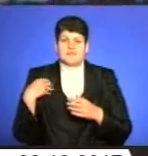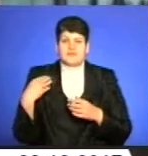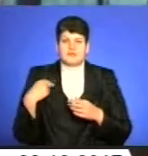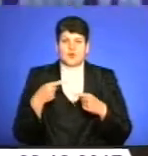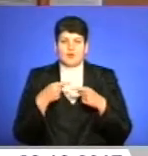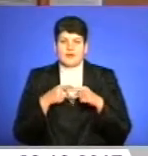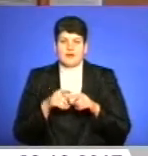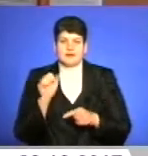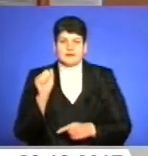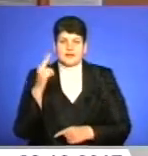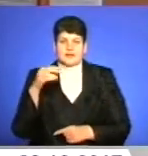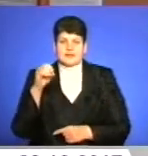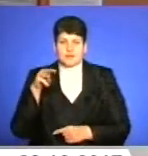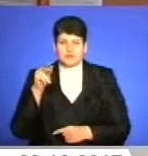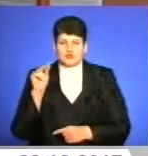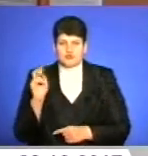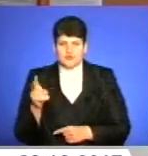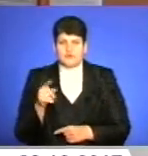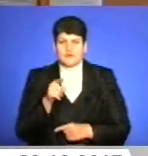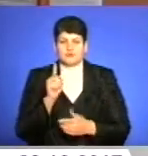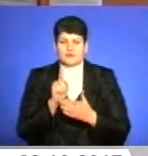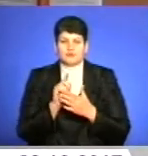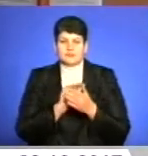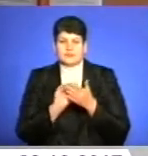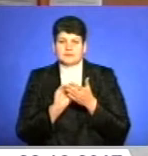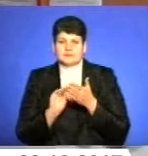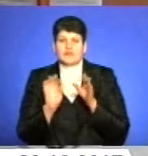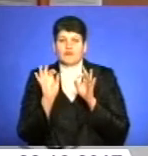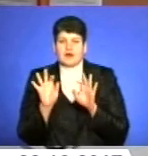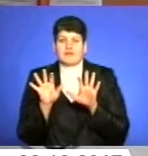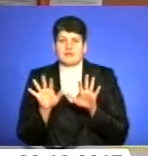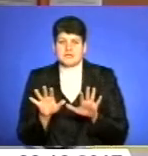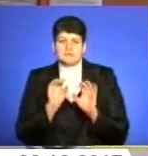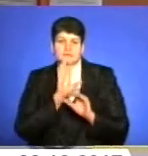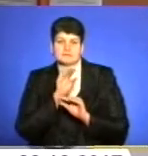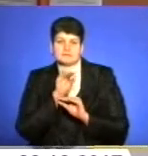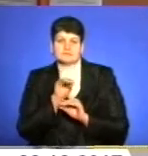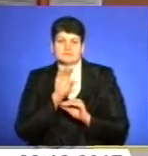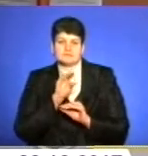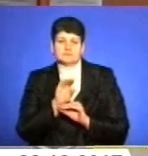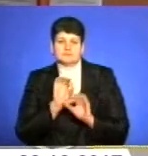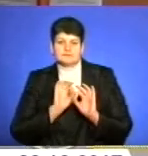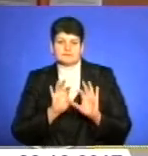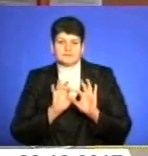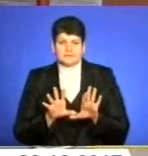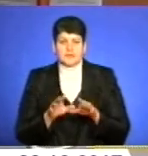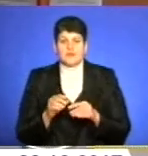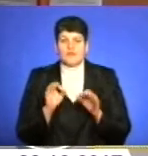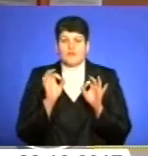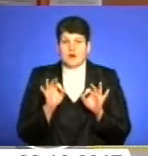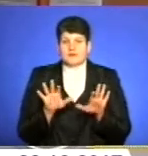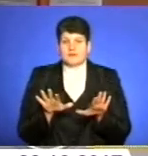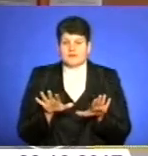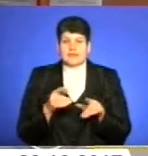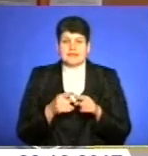Андрій Демчук. Він повинен бути начитаний в правильних місцях. Правильні місця, згідно там європейської, американської практики,